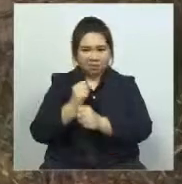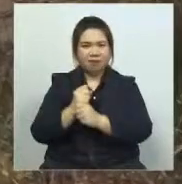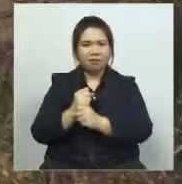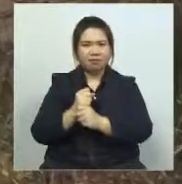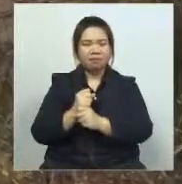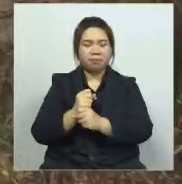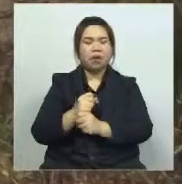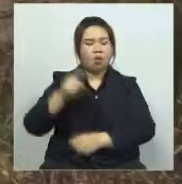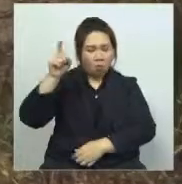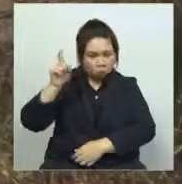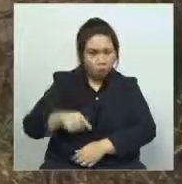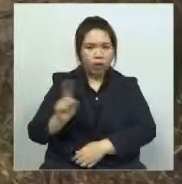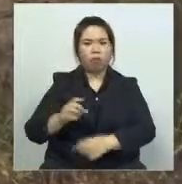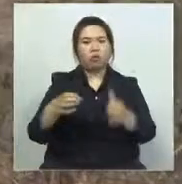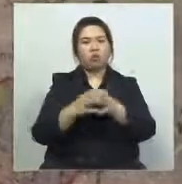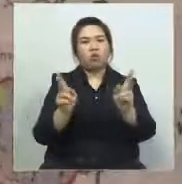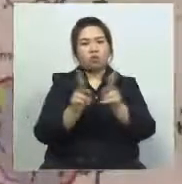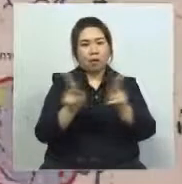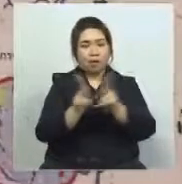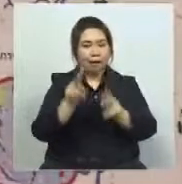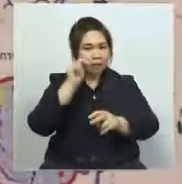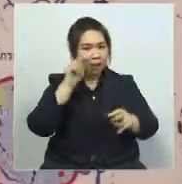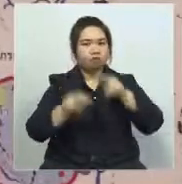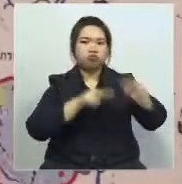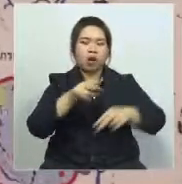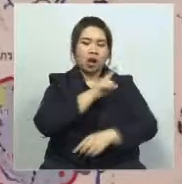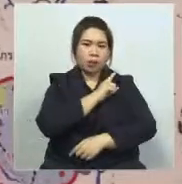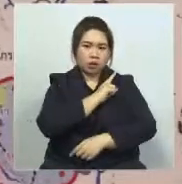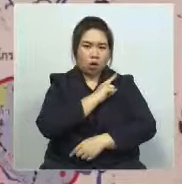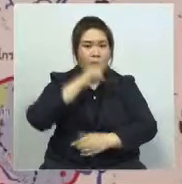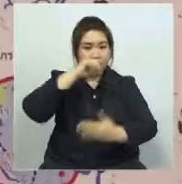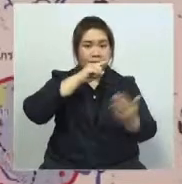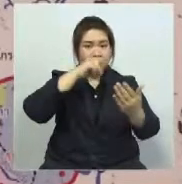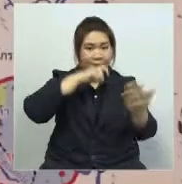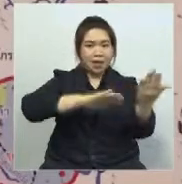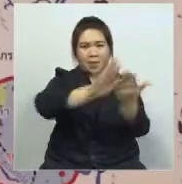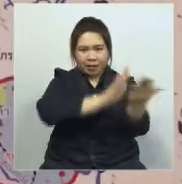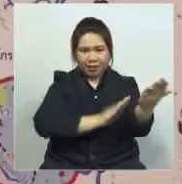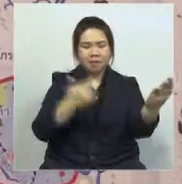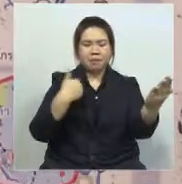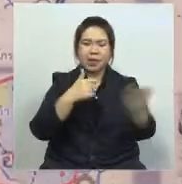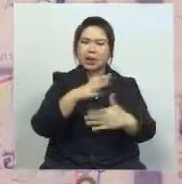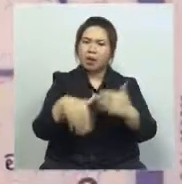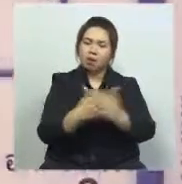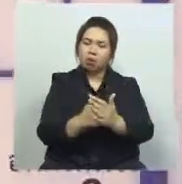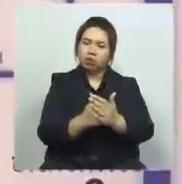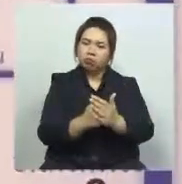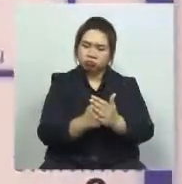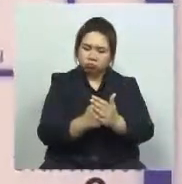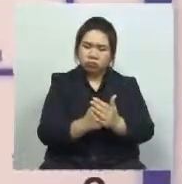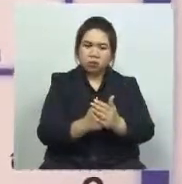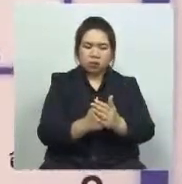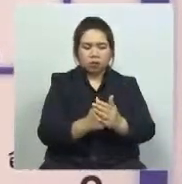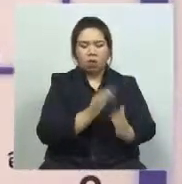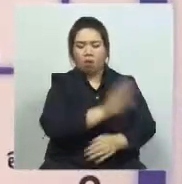เกิดให้มีคณะกรรมการลุ่มน้ำนะครับวันนี้เราแบ่งทั้งประเทศนี้เป็น66พื้นที่หรือ66